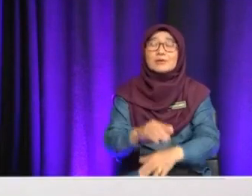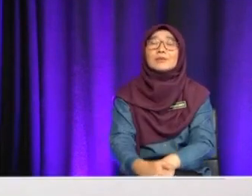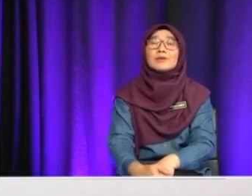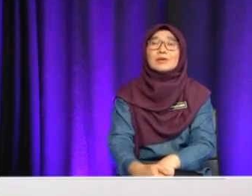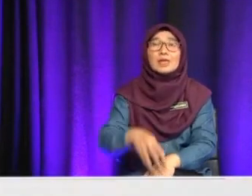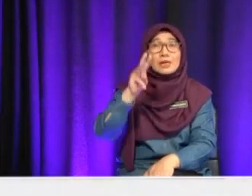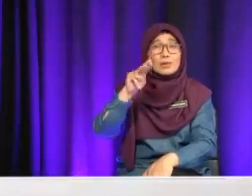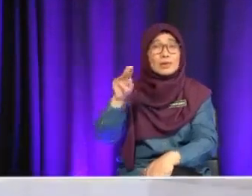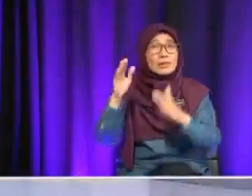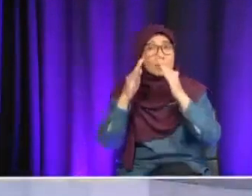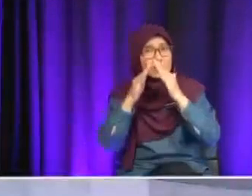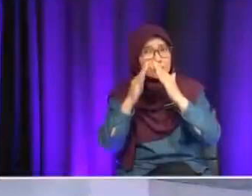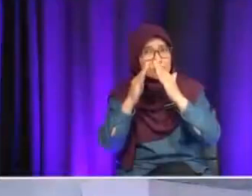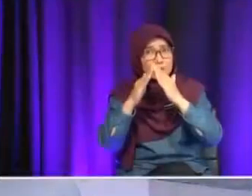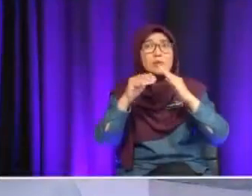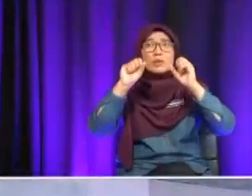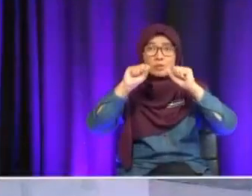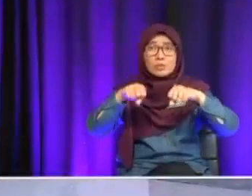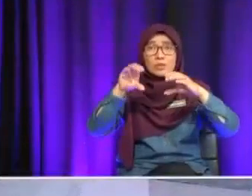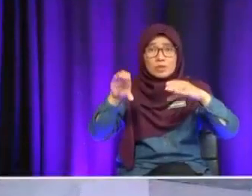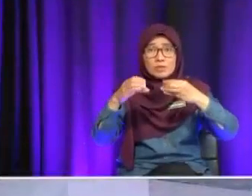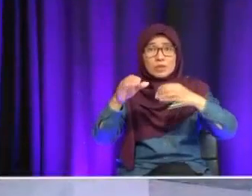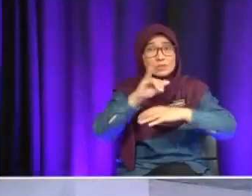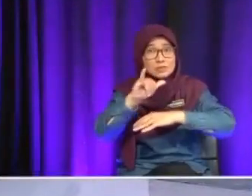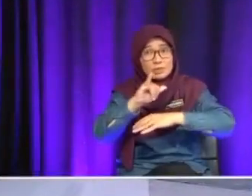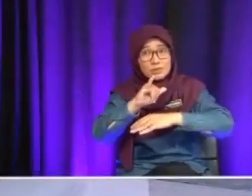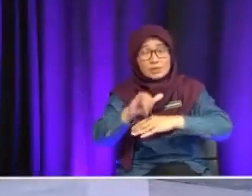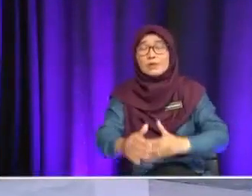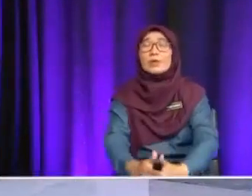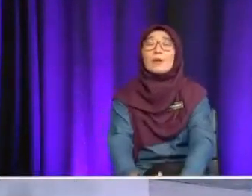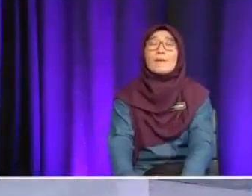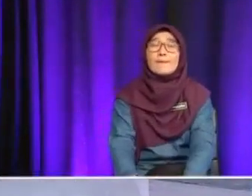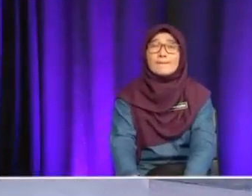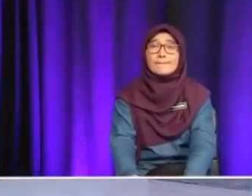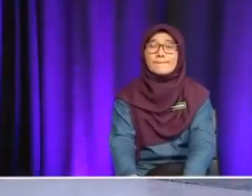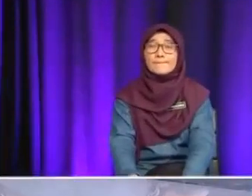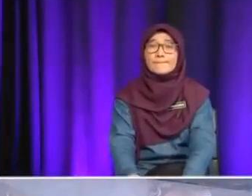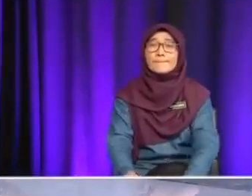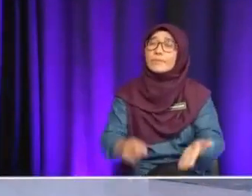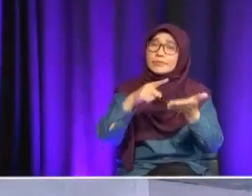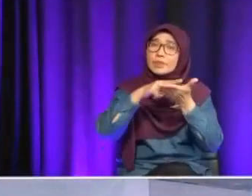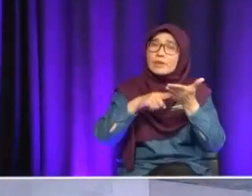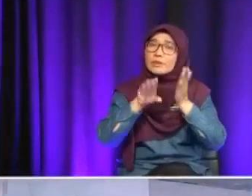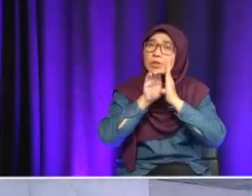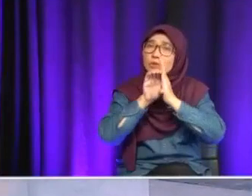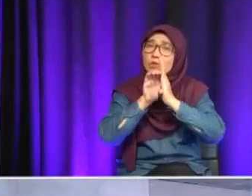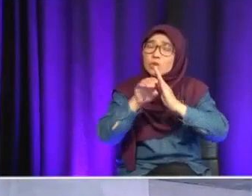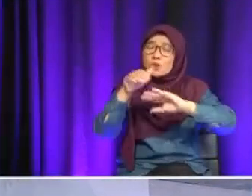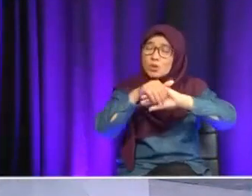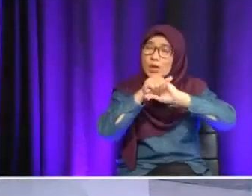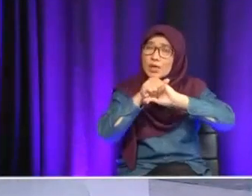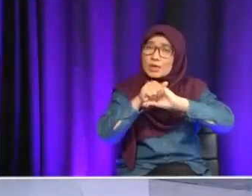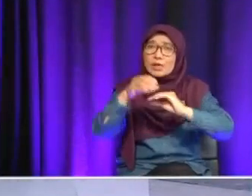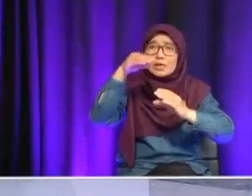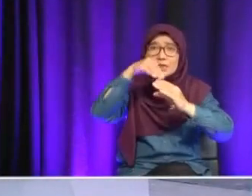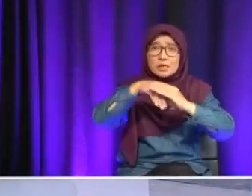sekali. Kalau boleh murid-murid dekat rumah pun tulis dekat atas kertas. Apakah akad-akad dalam muamalat Islam yang telah kita